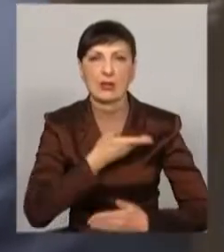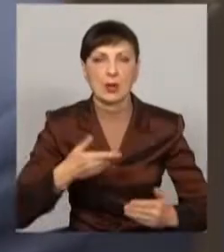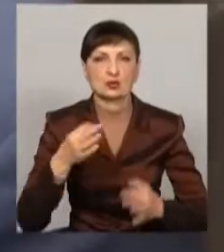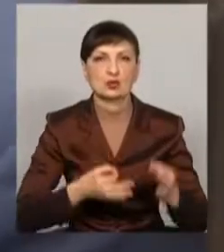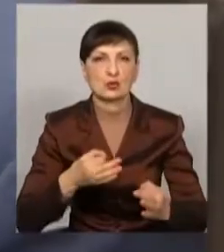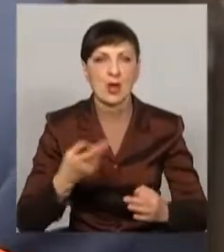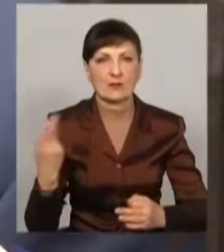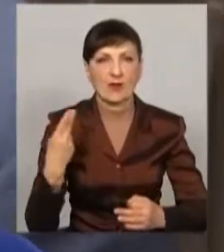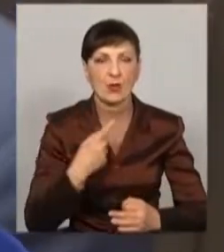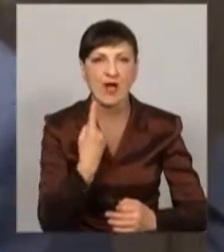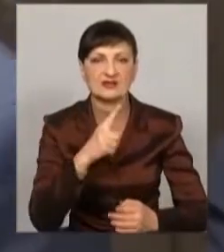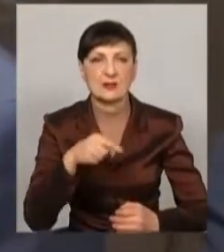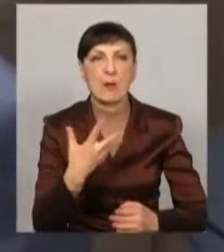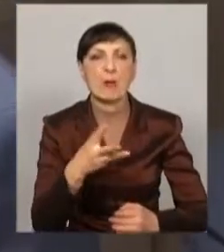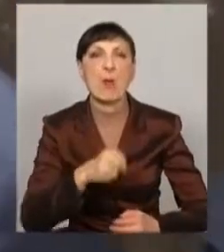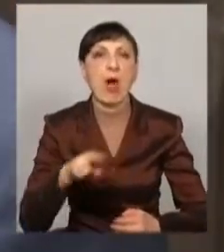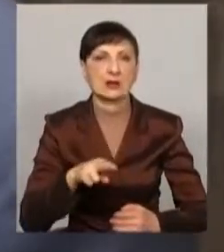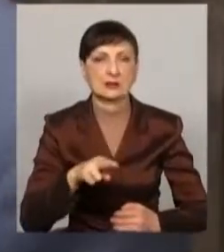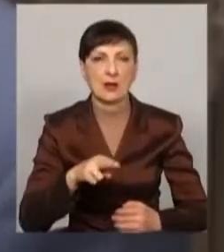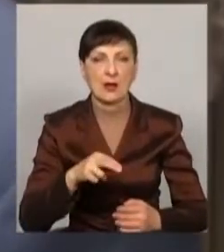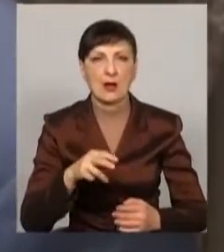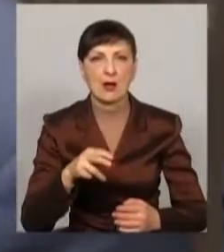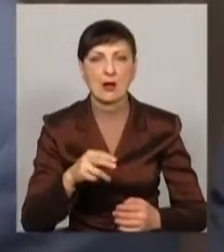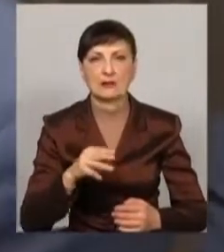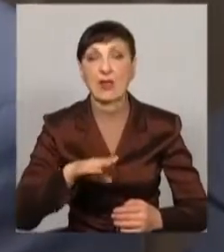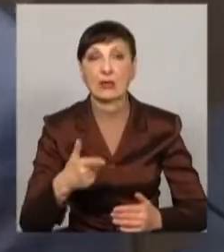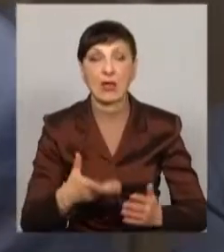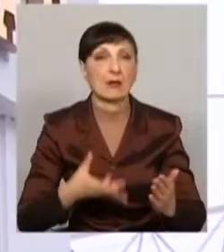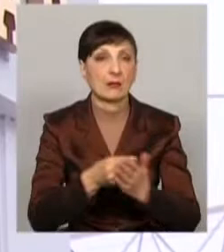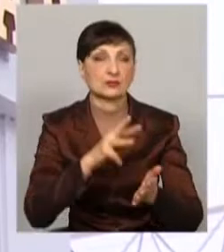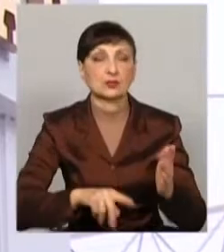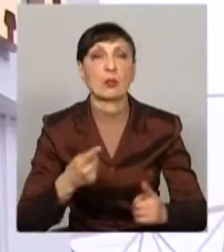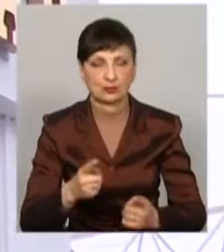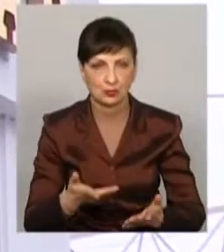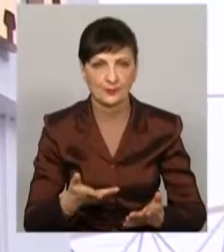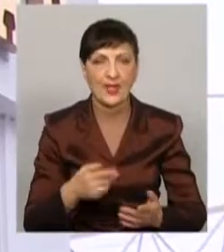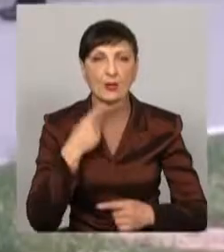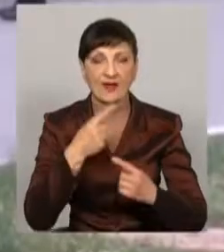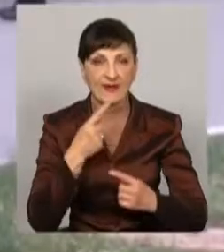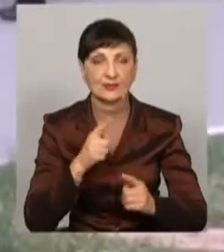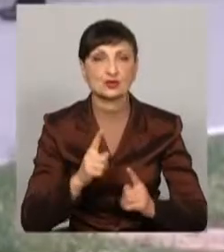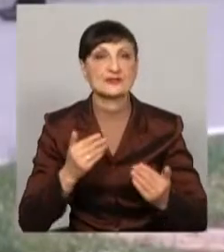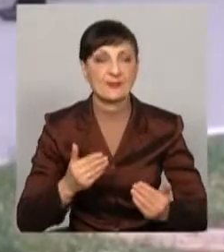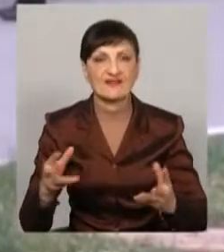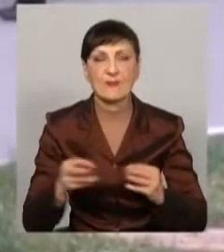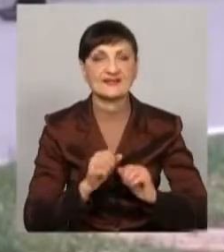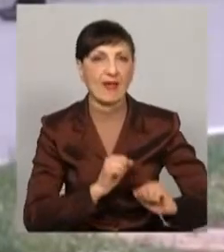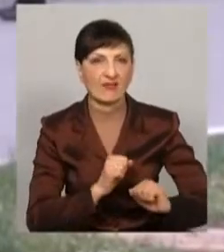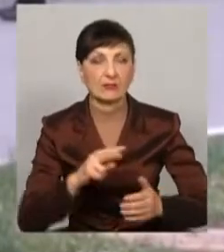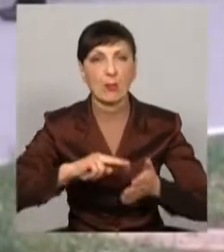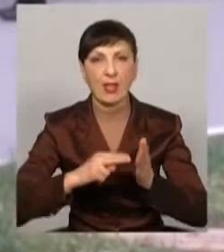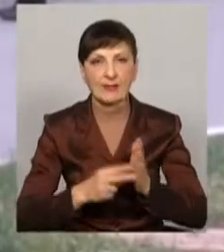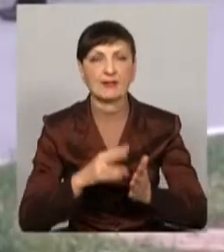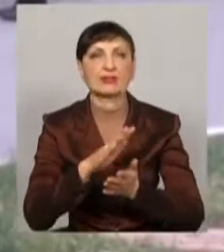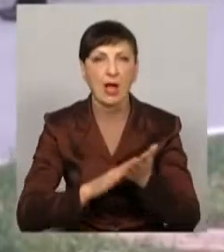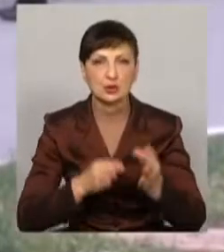должны 1,5 миллиарда заплатить. Эти деньги поступили на счета хорватской компании. По словам Ельжана Абертанова, теперь вместе с адвокатом они планируют